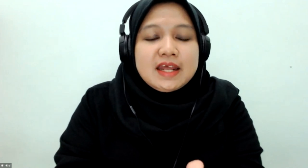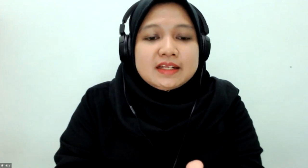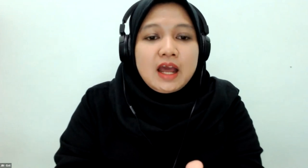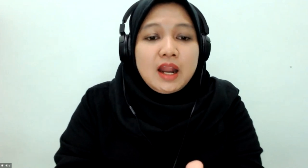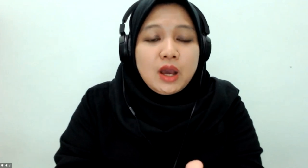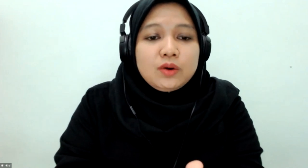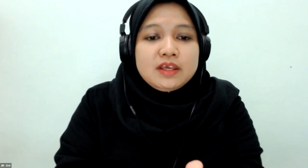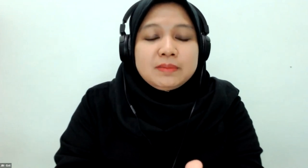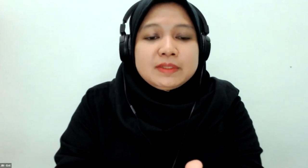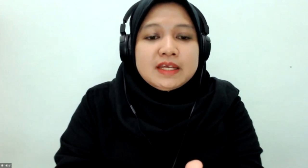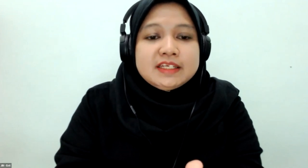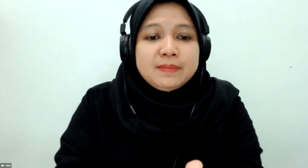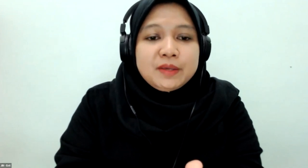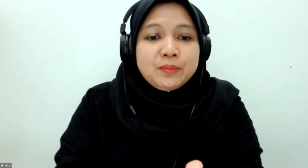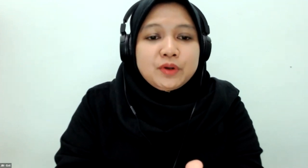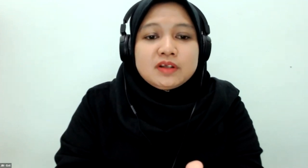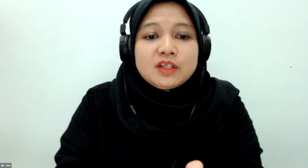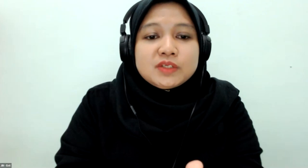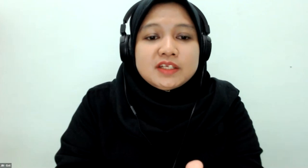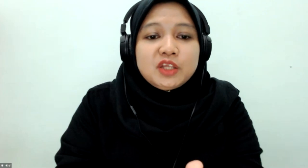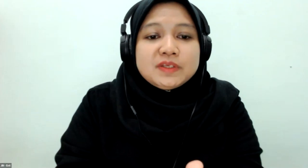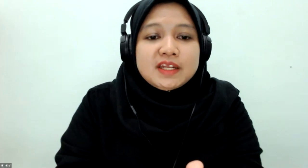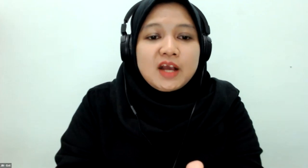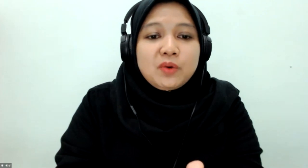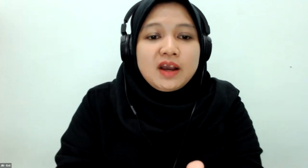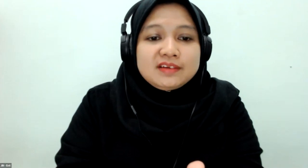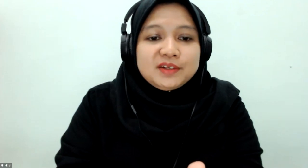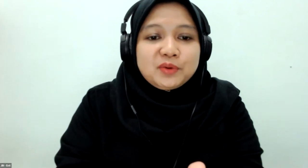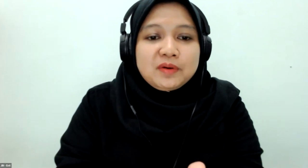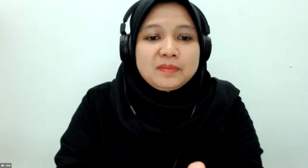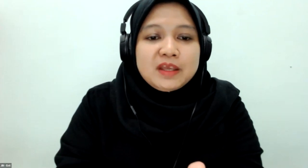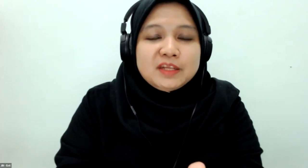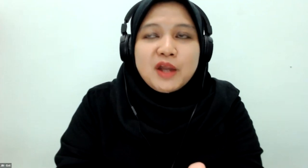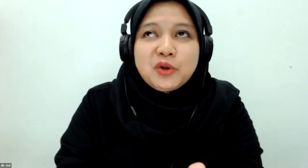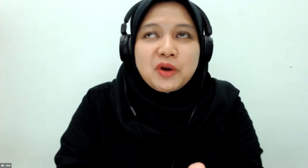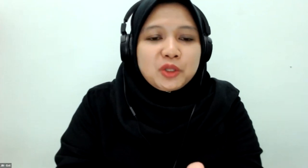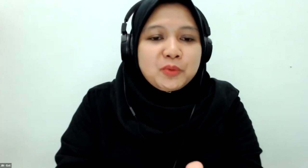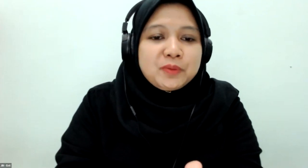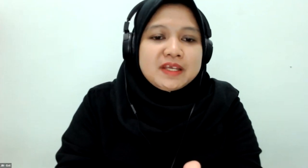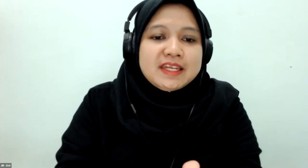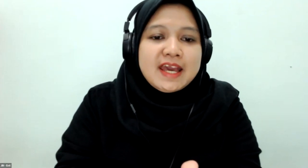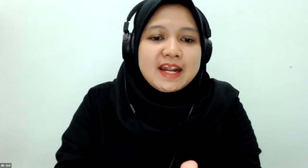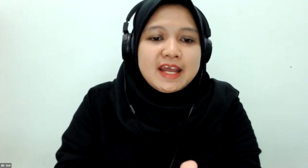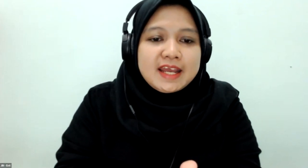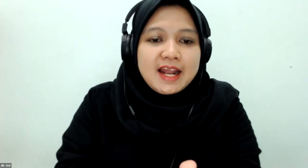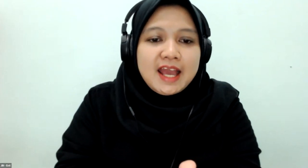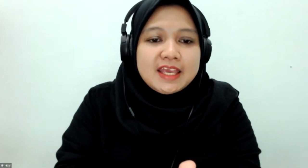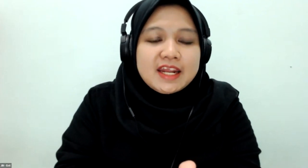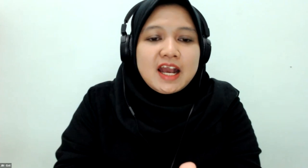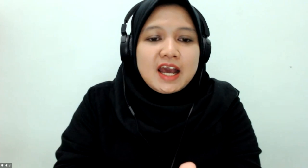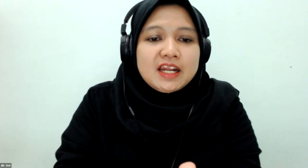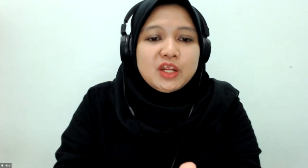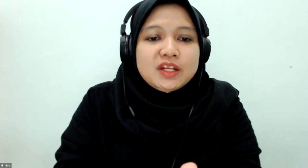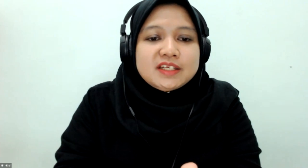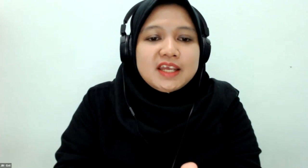dan kalau ingin menjadi Gaby pun Tentu saja itu bisa dilakukan baik di Bandung ataupun di daerah-daerah yang